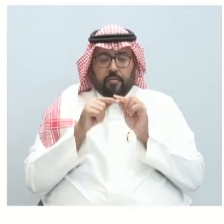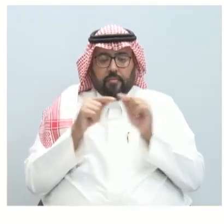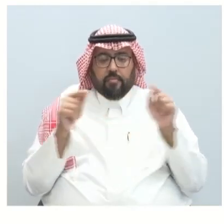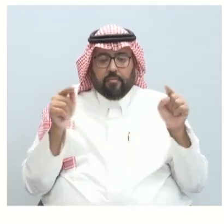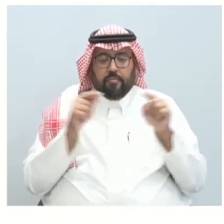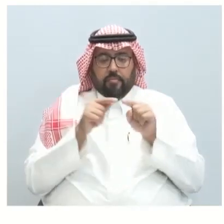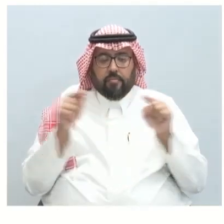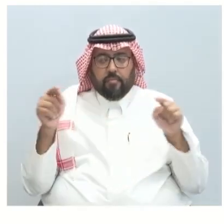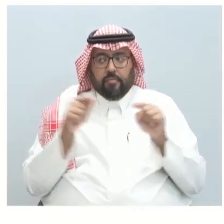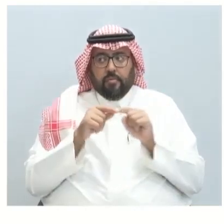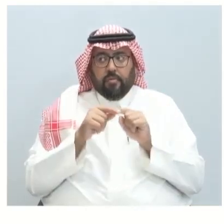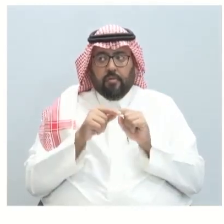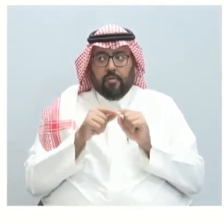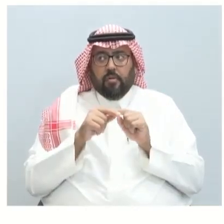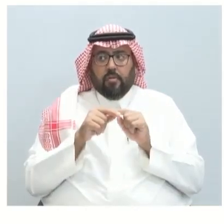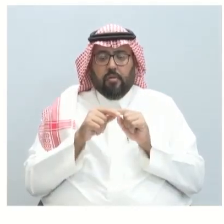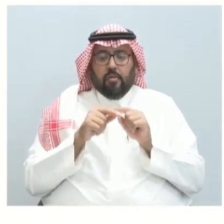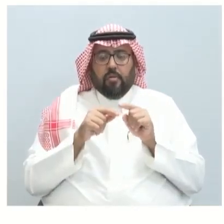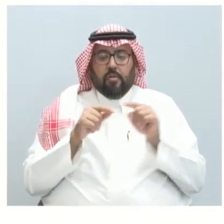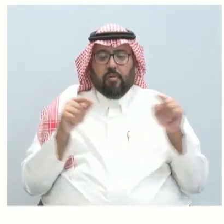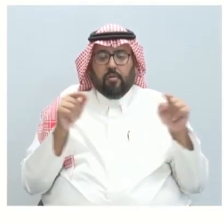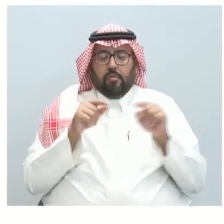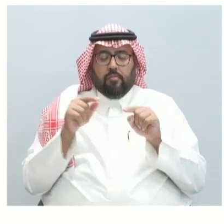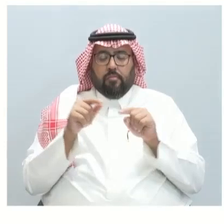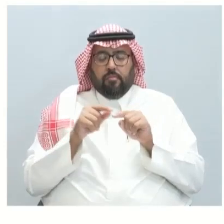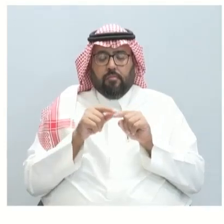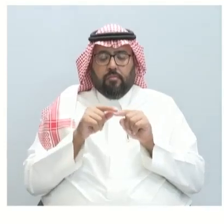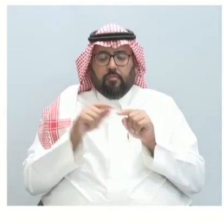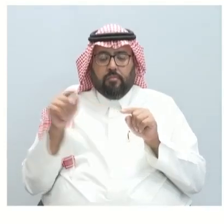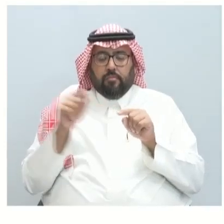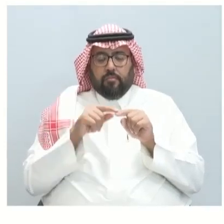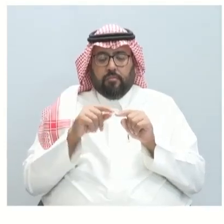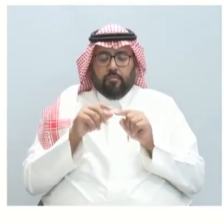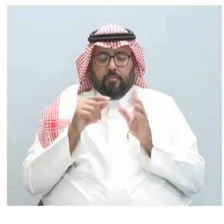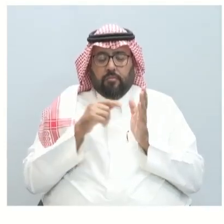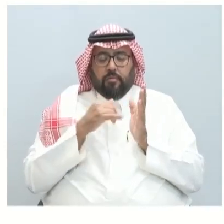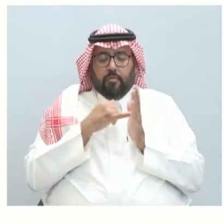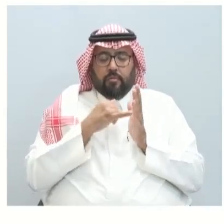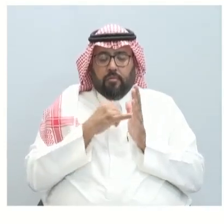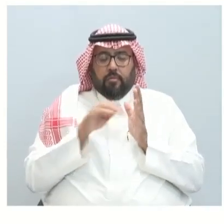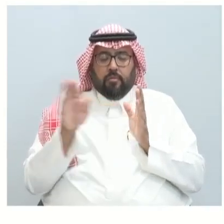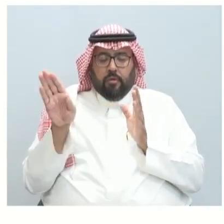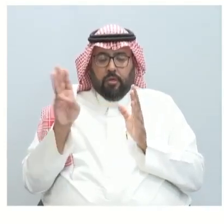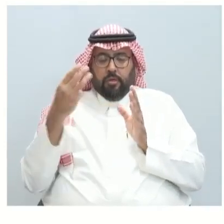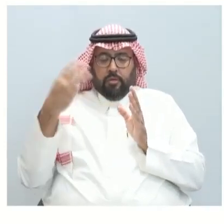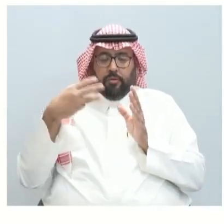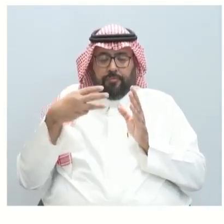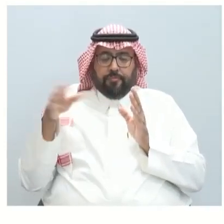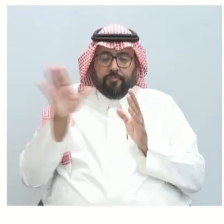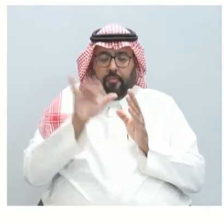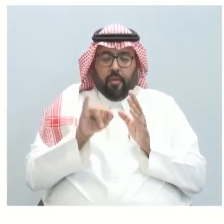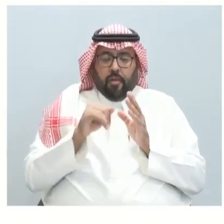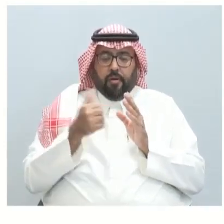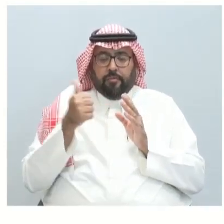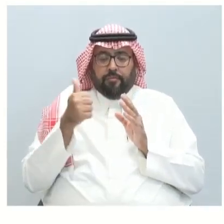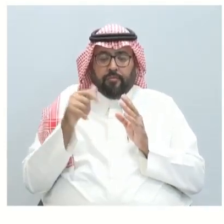بين الاطار العجله ابنائي وبناتي ومركزها 30 سم وضع لي